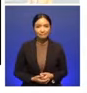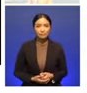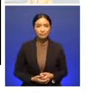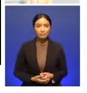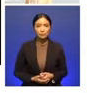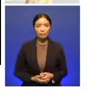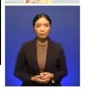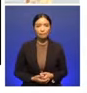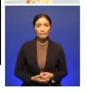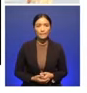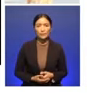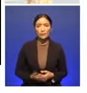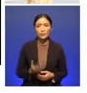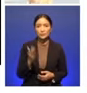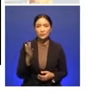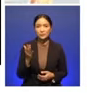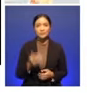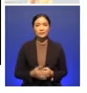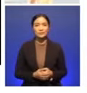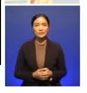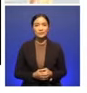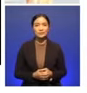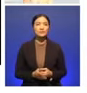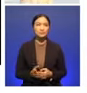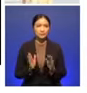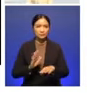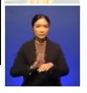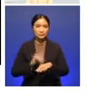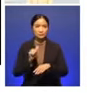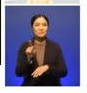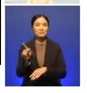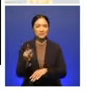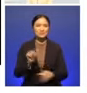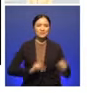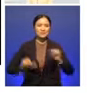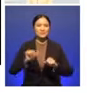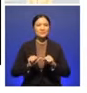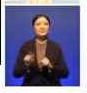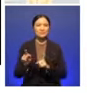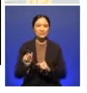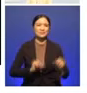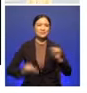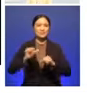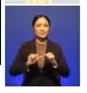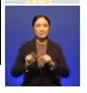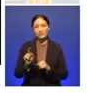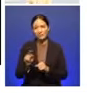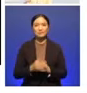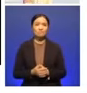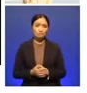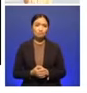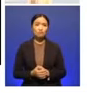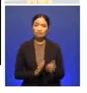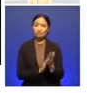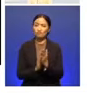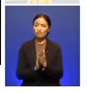อันนี้ก็เป็นคล้ายๆเหมือนกับว่าผู้ต้องขังที่เก่งก็ออกไปแสดงโยคะข้างนอกนะคะอันนี้ก็ได้รับความชื่น